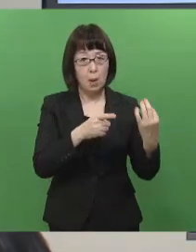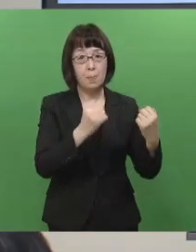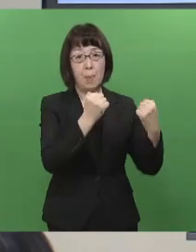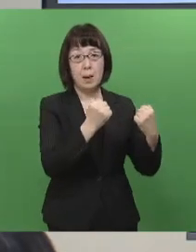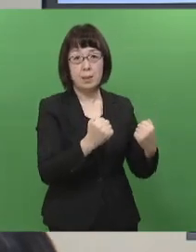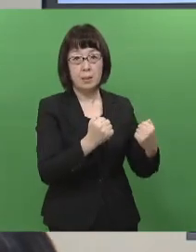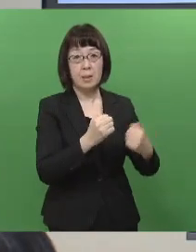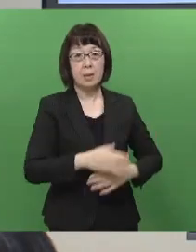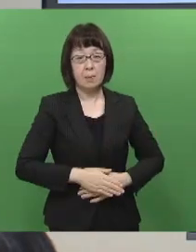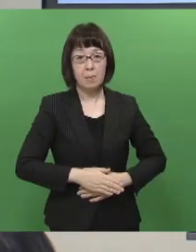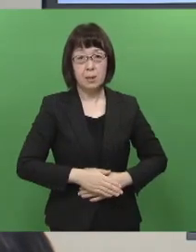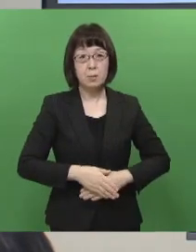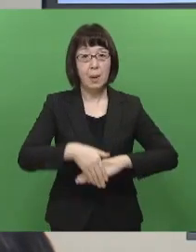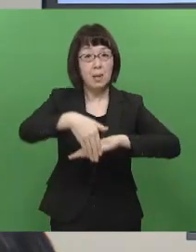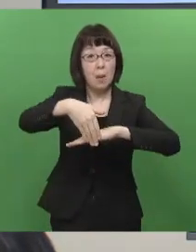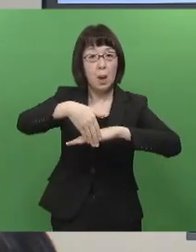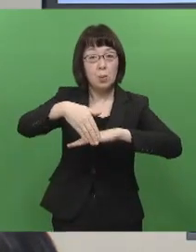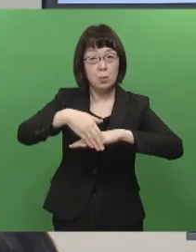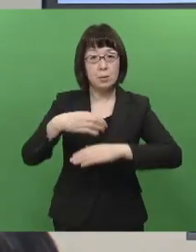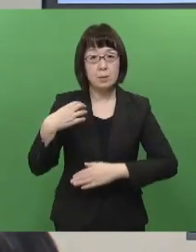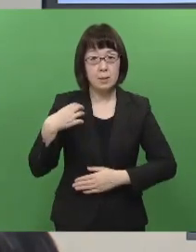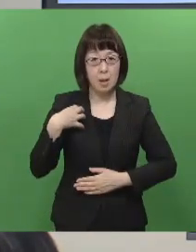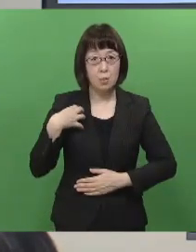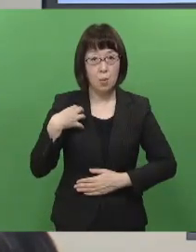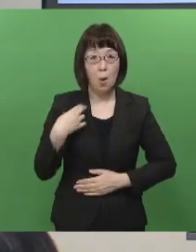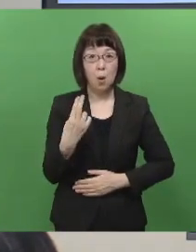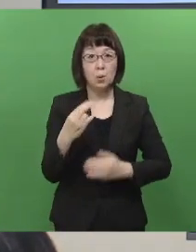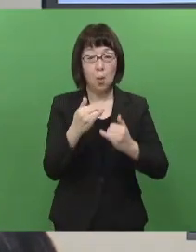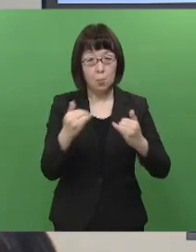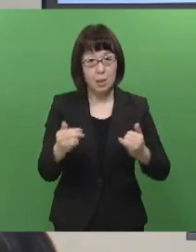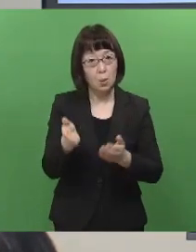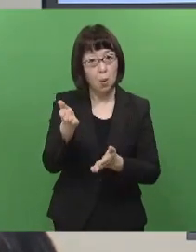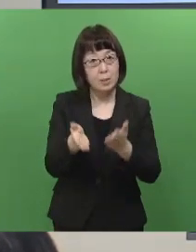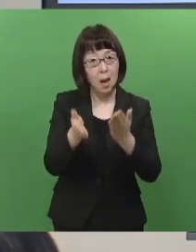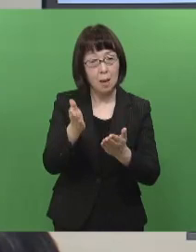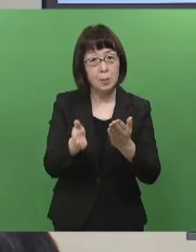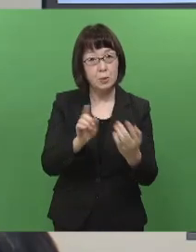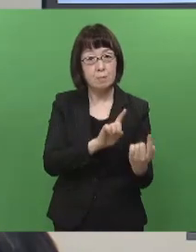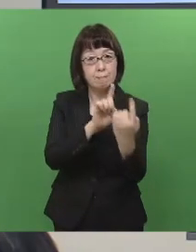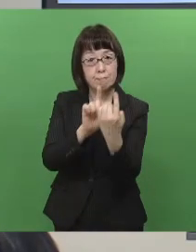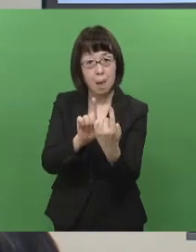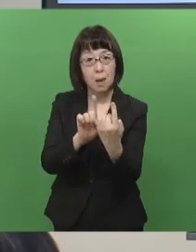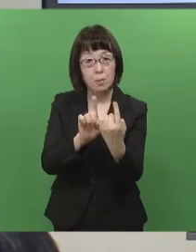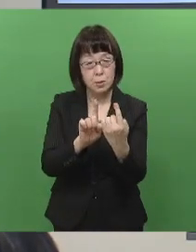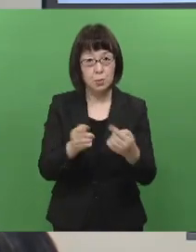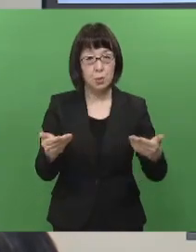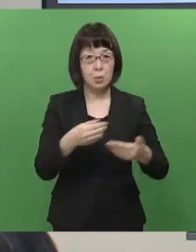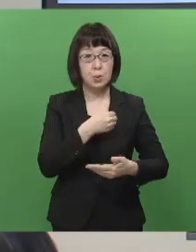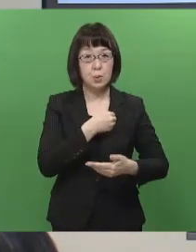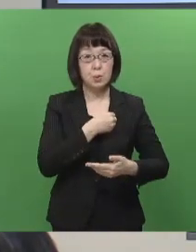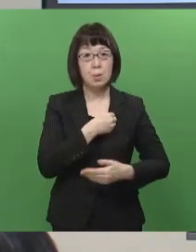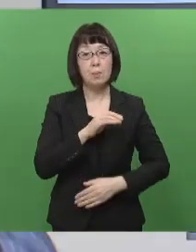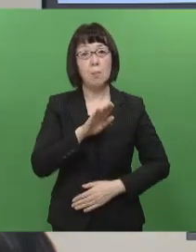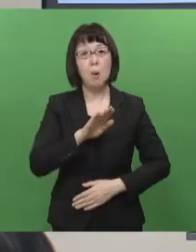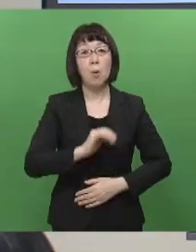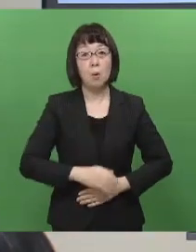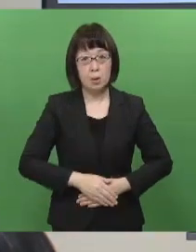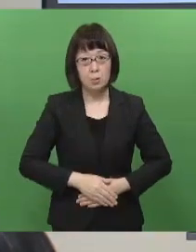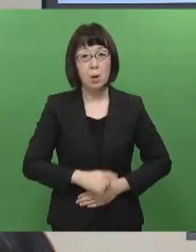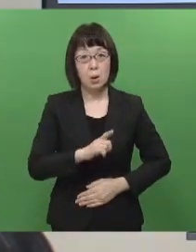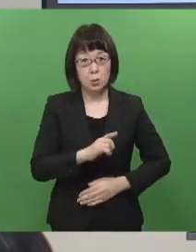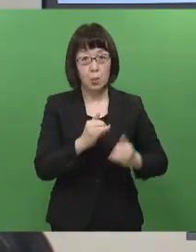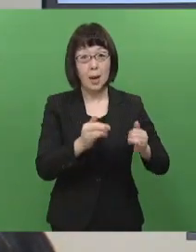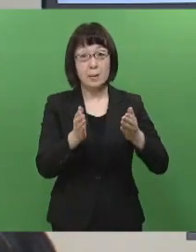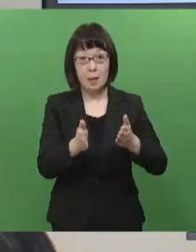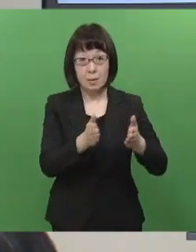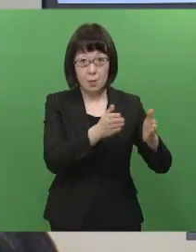実際に窓口などを抱えている都民のサービスに従事する職員などもいます。彼らを除きまして、